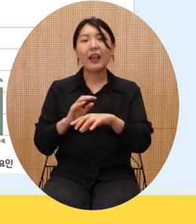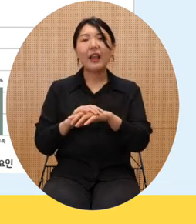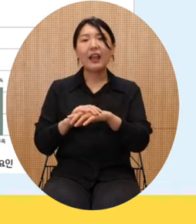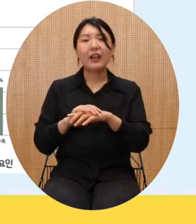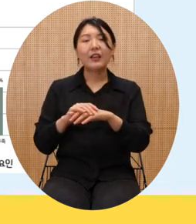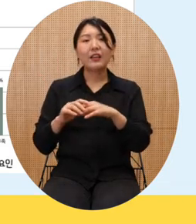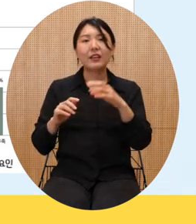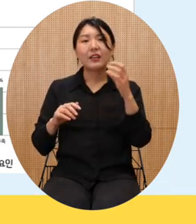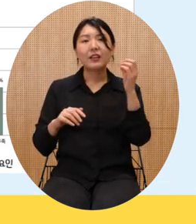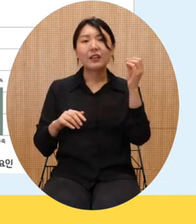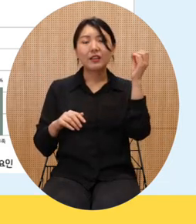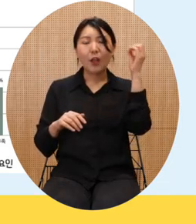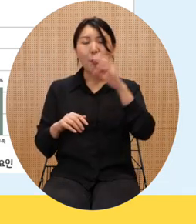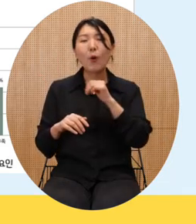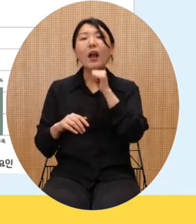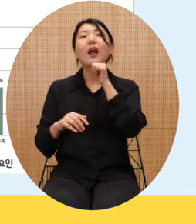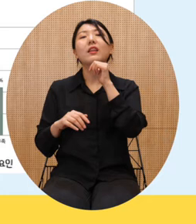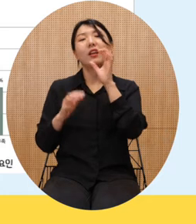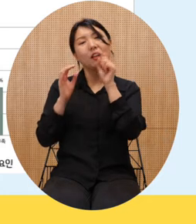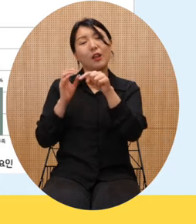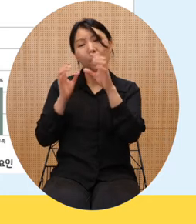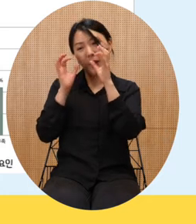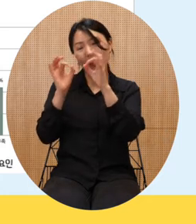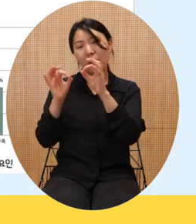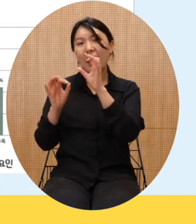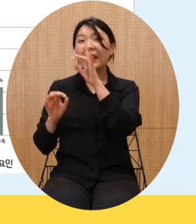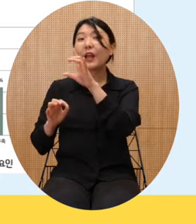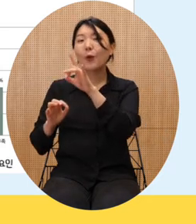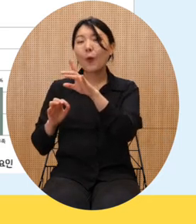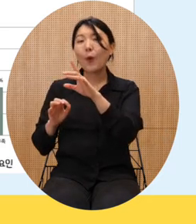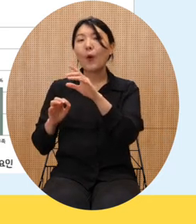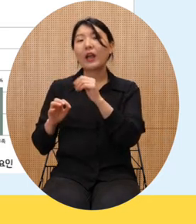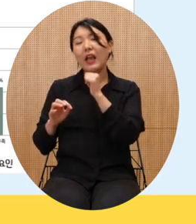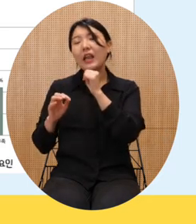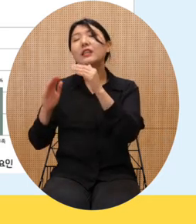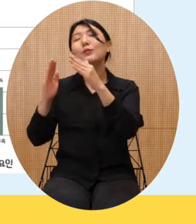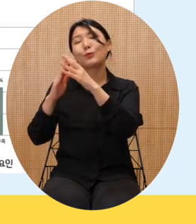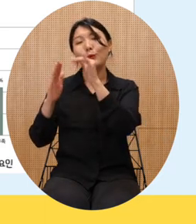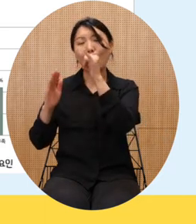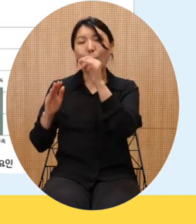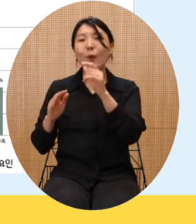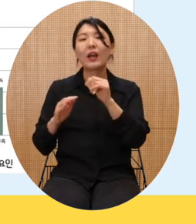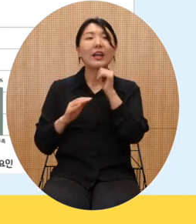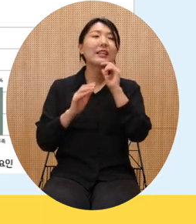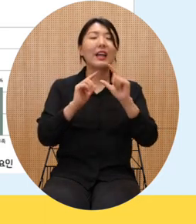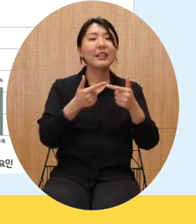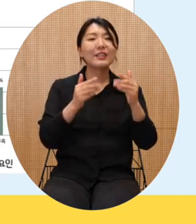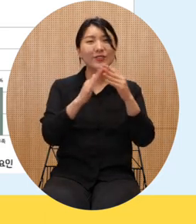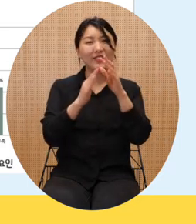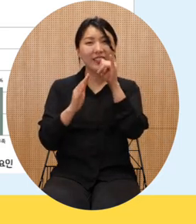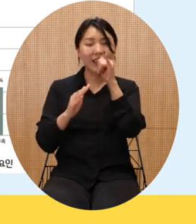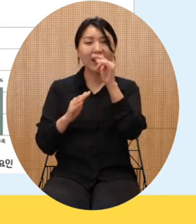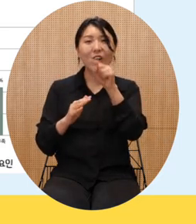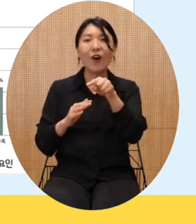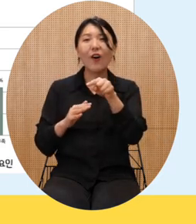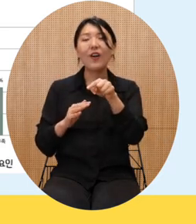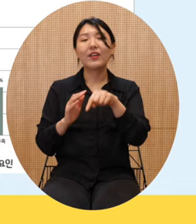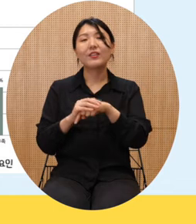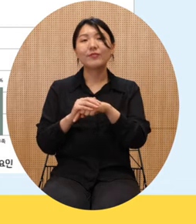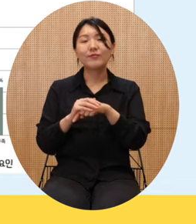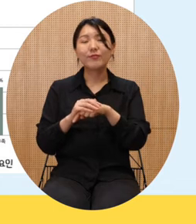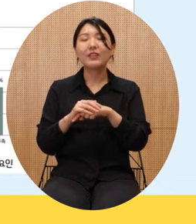봐서는 안 된다라는 말씀을 제가 드리고 싶은 건데요. 매우 열악하다. 이렇게만 봐서는 안 된다는 거죠. 그런 가구도 있고 그렇지 않은